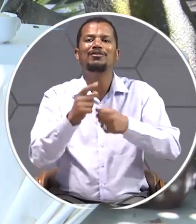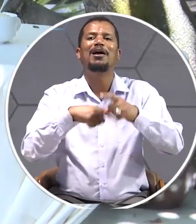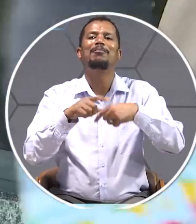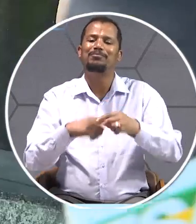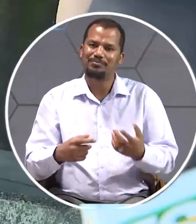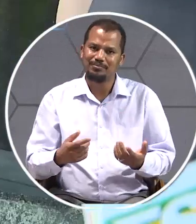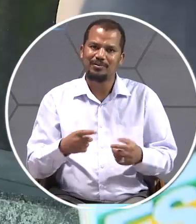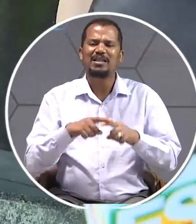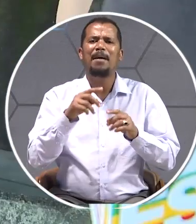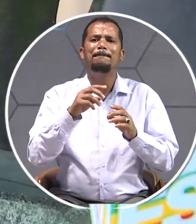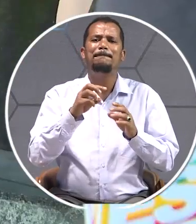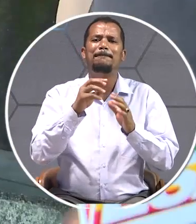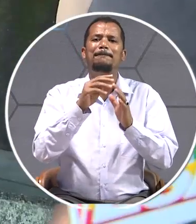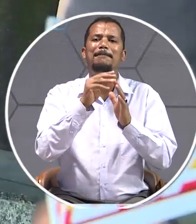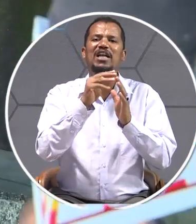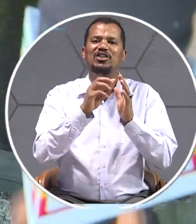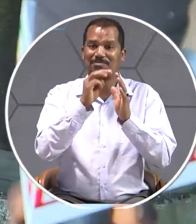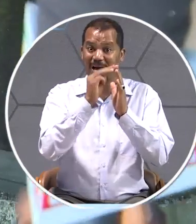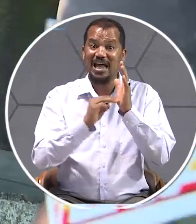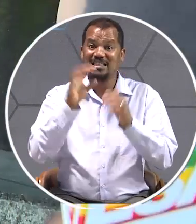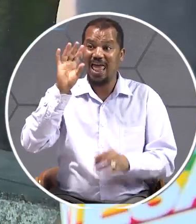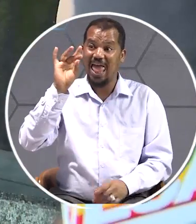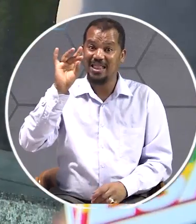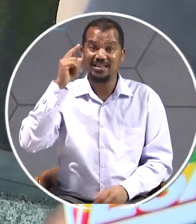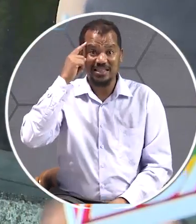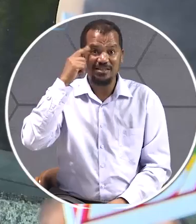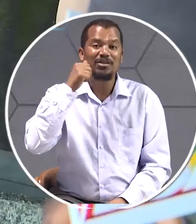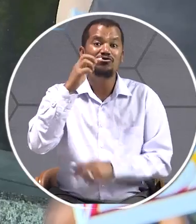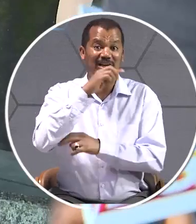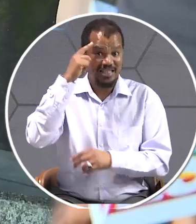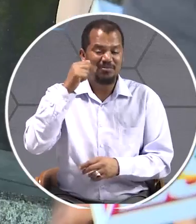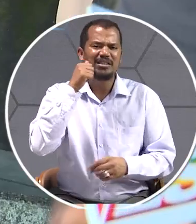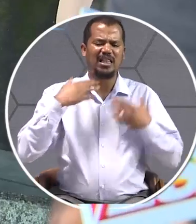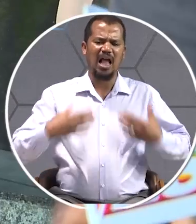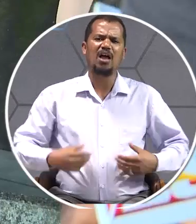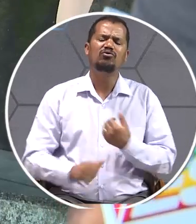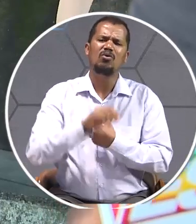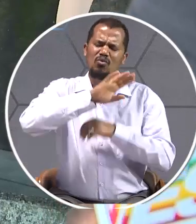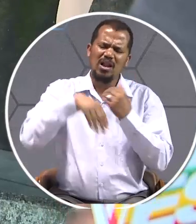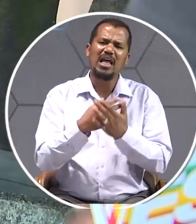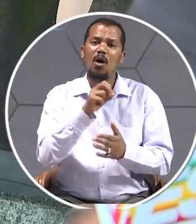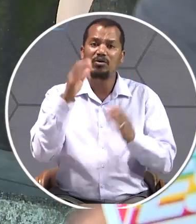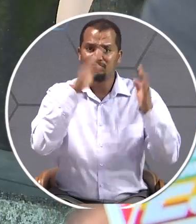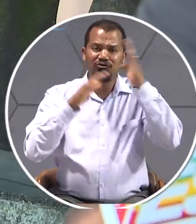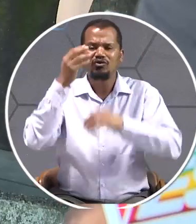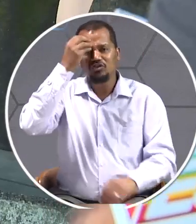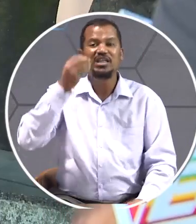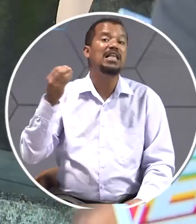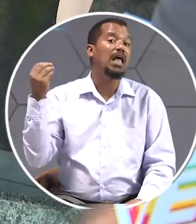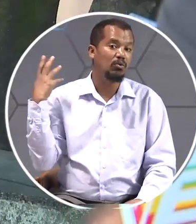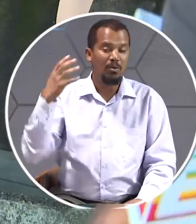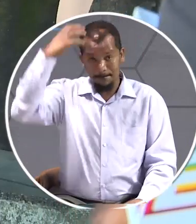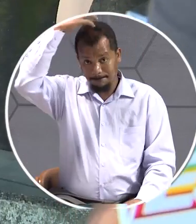ብዬ አስባለሁ። ላይ ግን ማርች 8 ወይም የዓለም አቀፍ የሴቶች ቀን ሲታሰብ የሴት አካል ጉዳተኞች ሁለንተናዊ ችግሮች